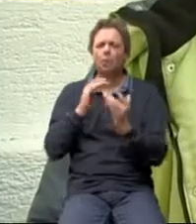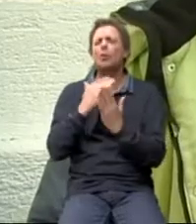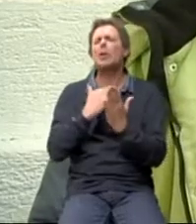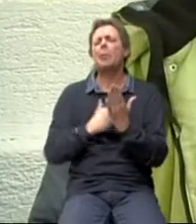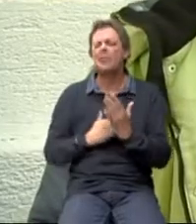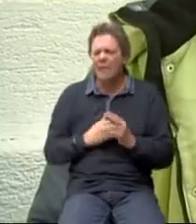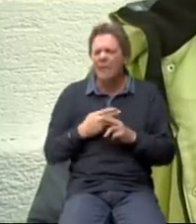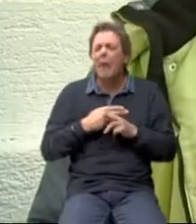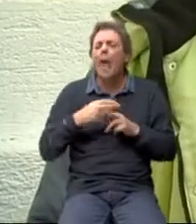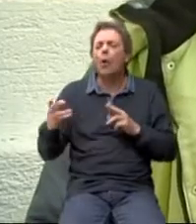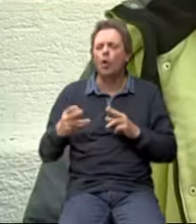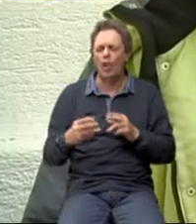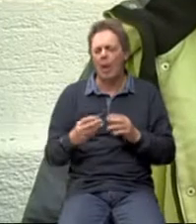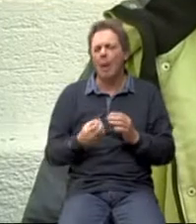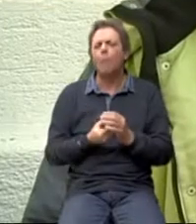ekološke poljoprivrede